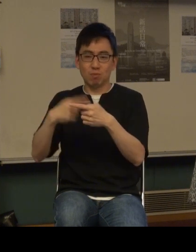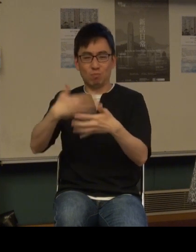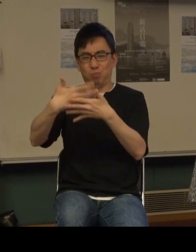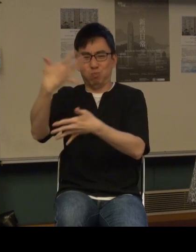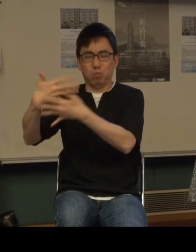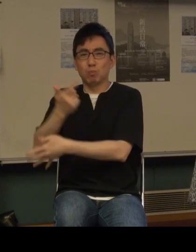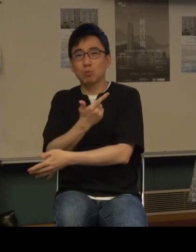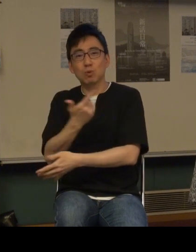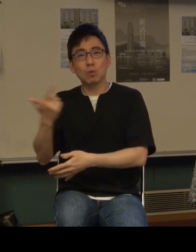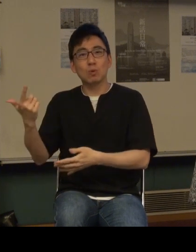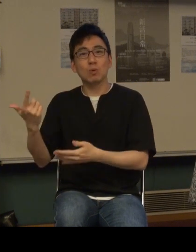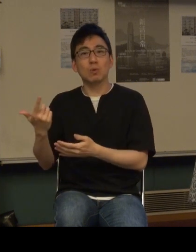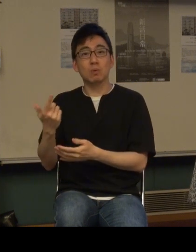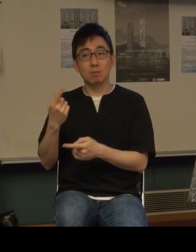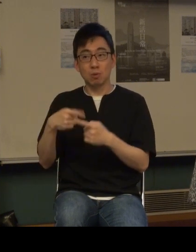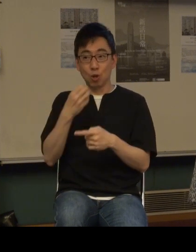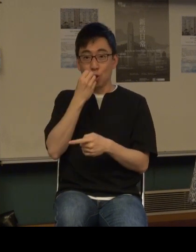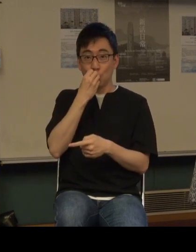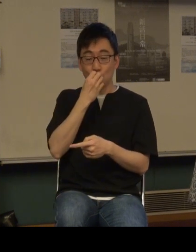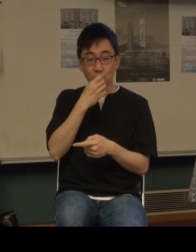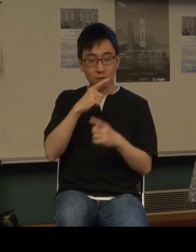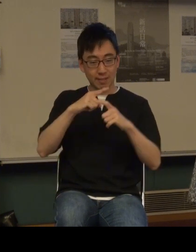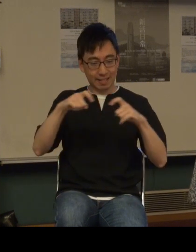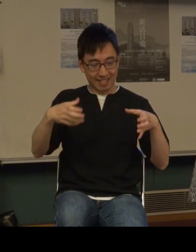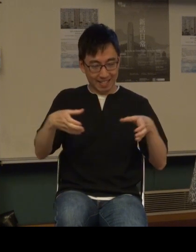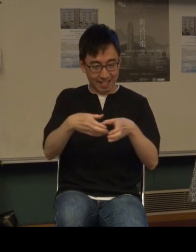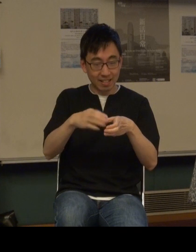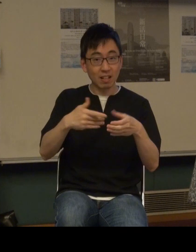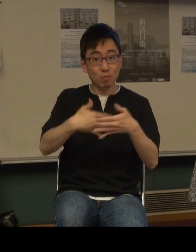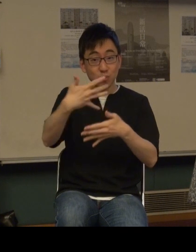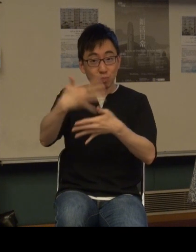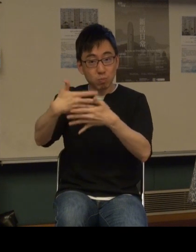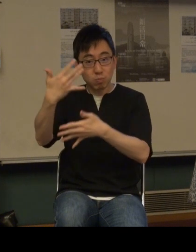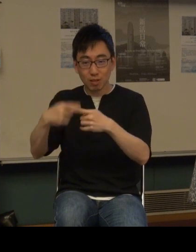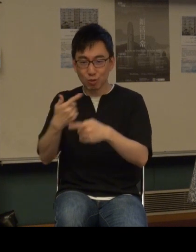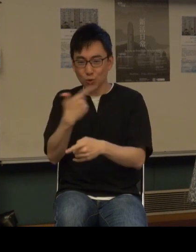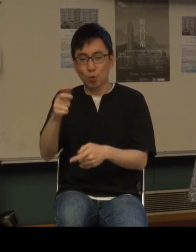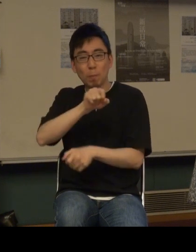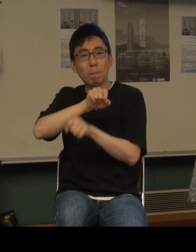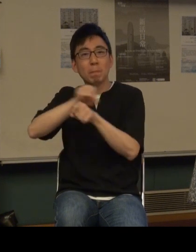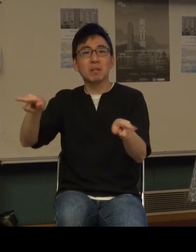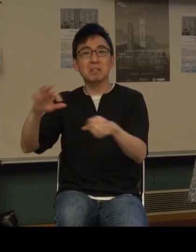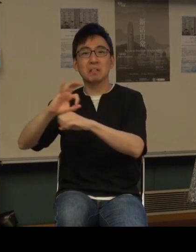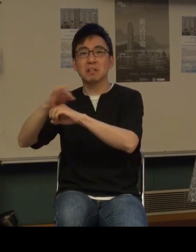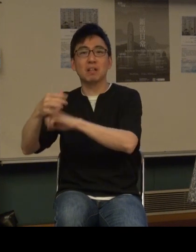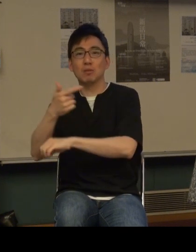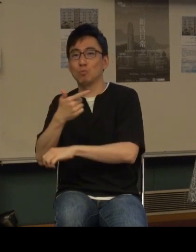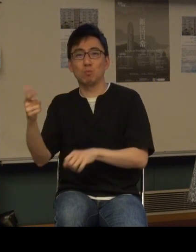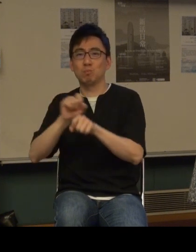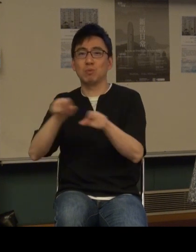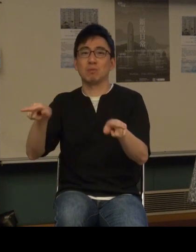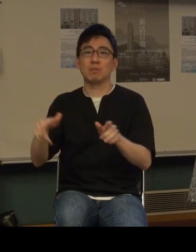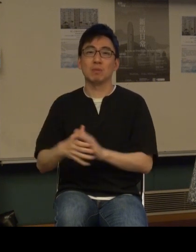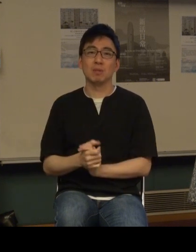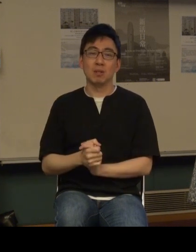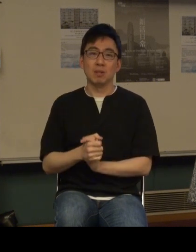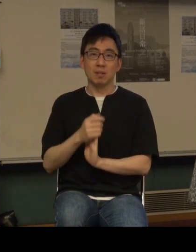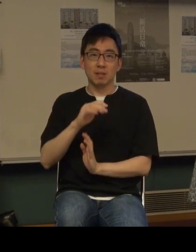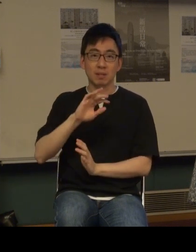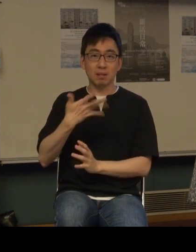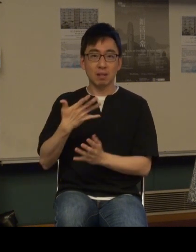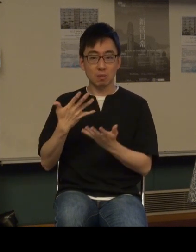樓。香港呢一個城市起嘅樓嘅數量咧，可能多過其他世界其他好多城市嘅數量。但係咧，我哋